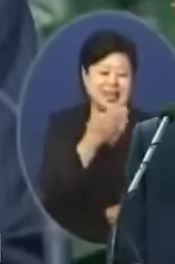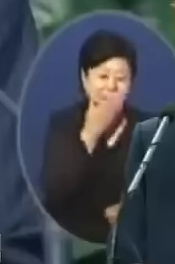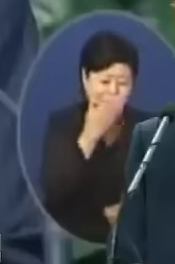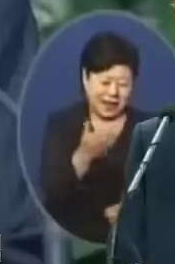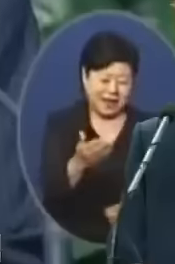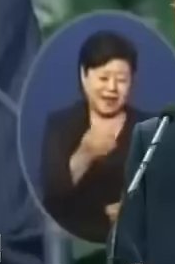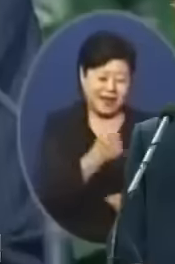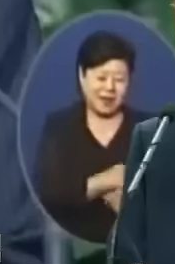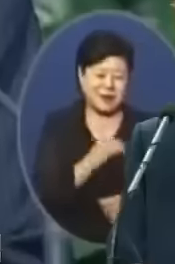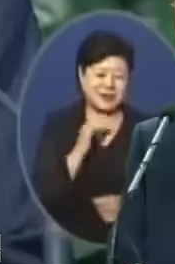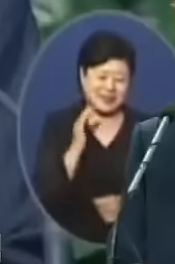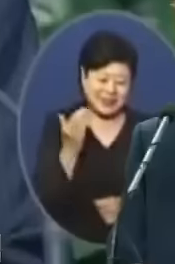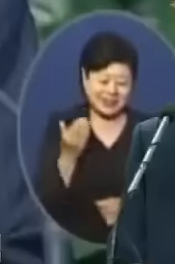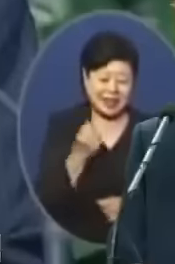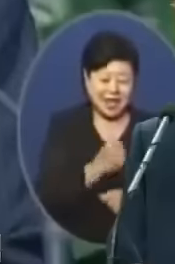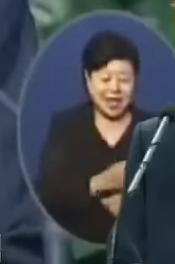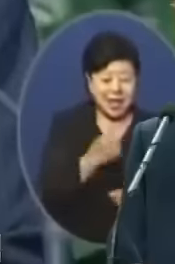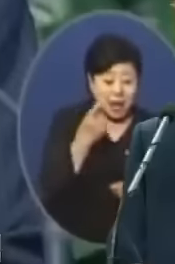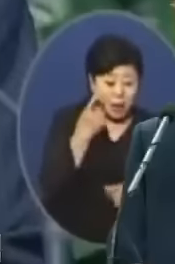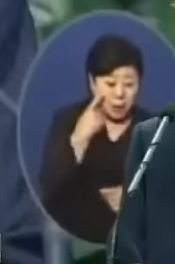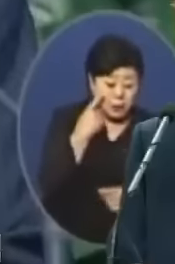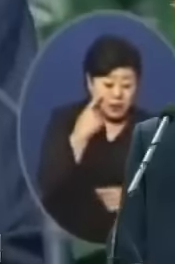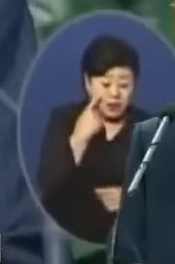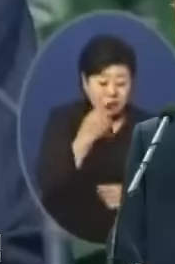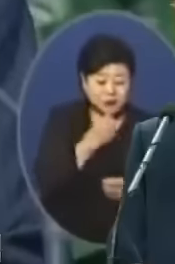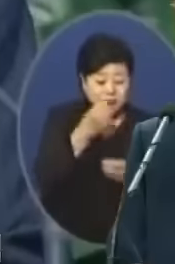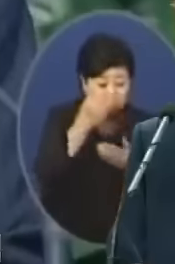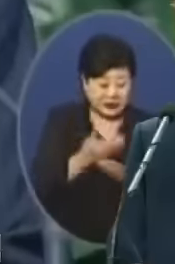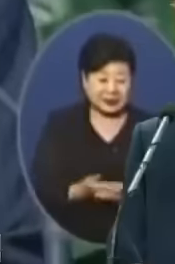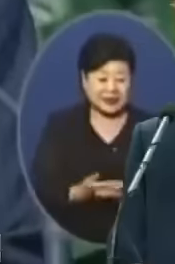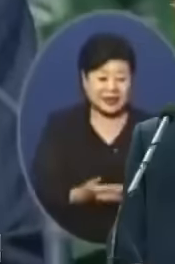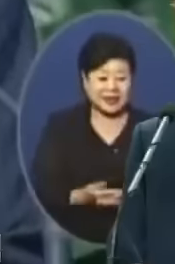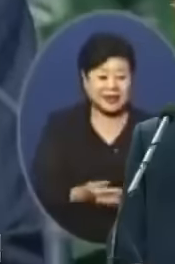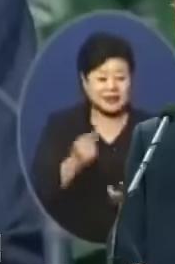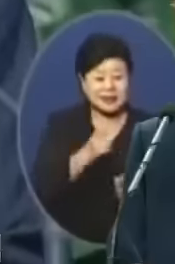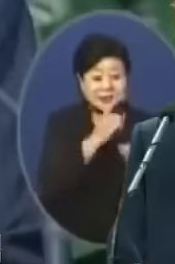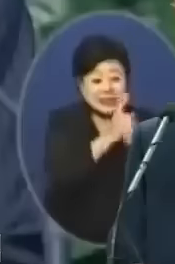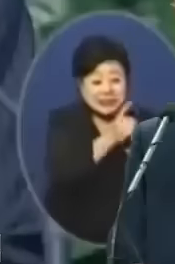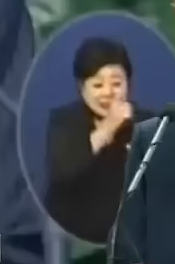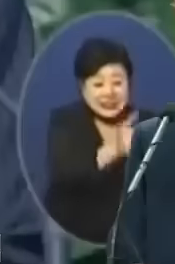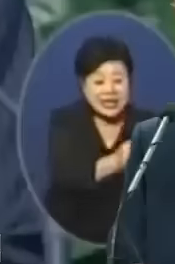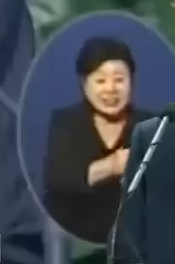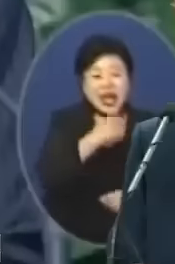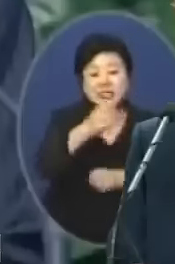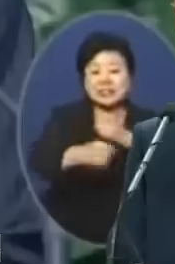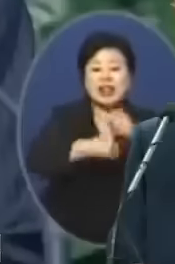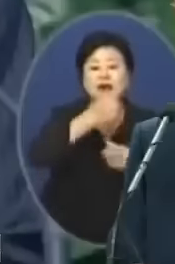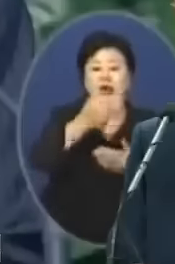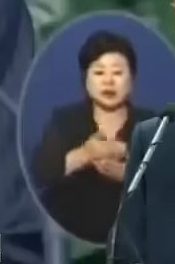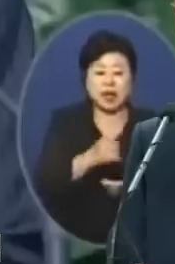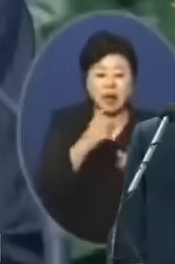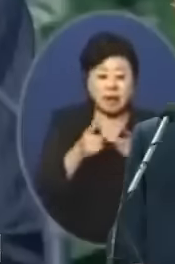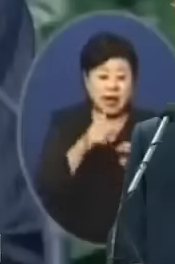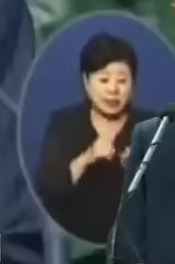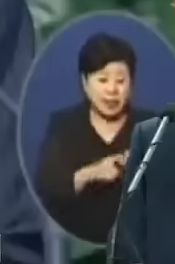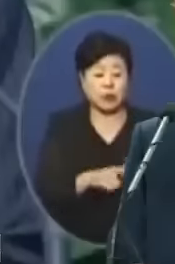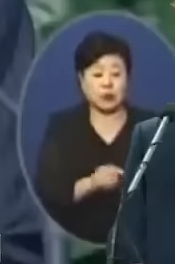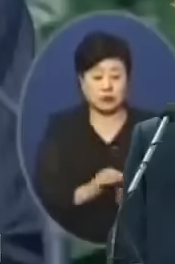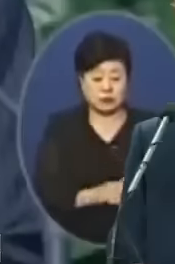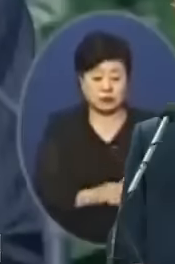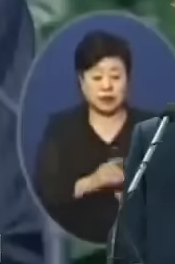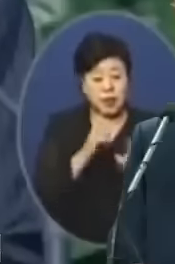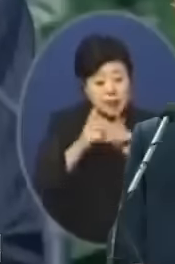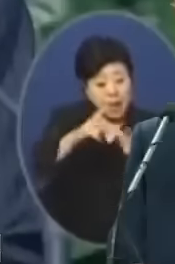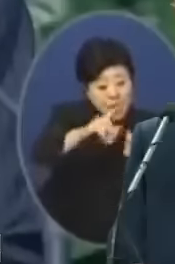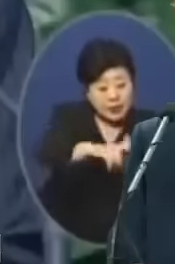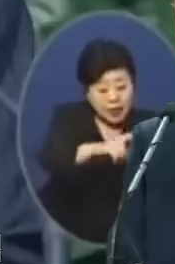수 있다, 나는 하면 된다, 나는 해보자, 나는 축복받았다, 나는 승리한다, 나는 자유를 얻었다, 그런 말을 하고 다니면 그